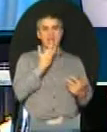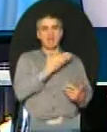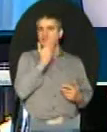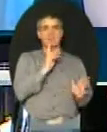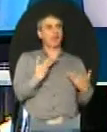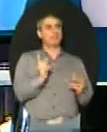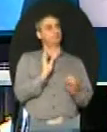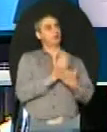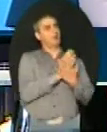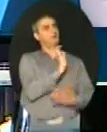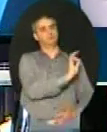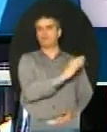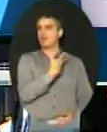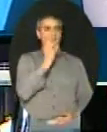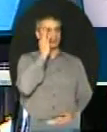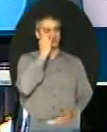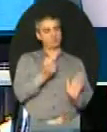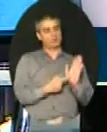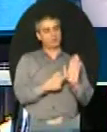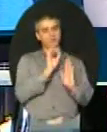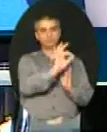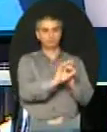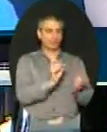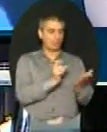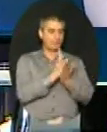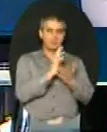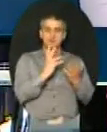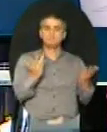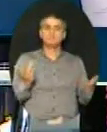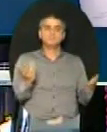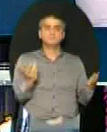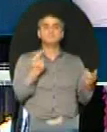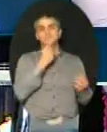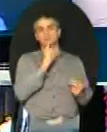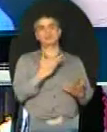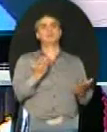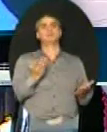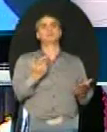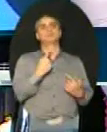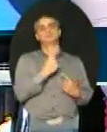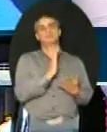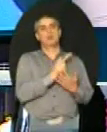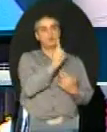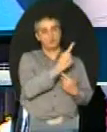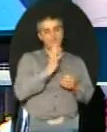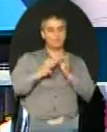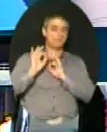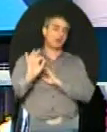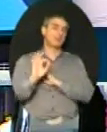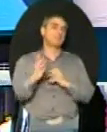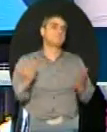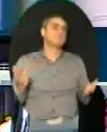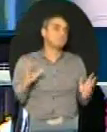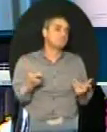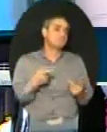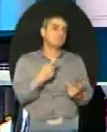שיחליט בשבילו. אין את אהוד ברק שידרוש בשבילו פיתורין או משהו, והחלטה צריך להתקבל בינו לבין פרקליטיו.